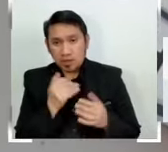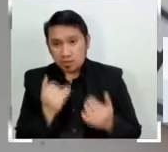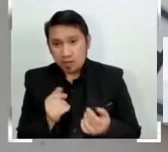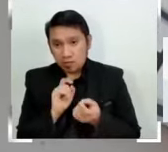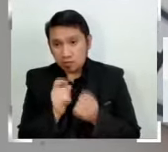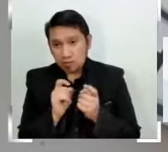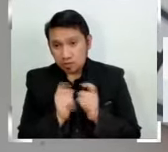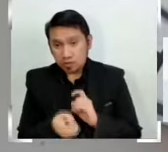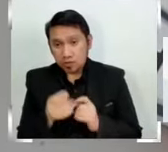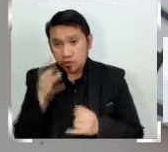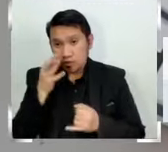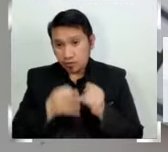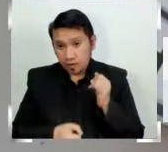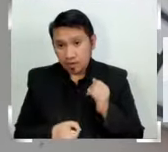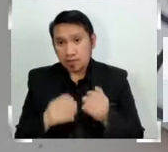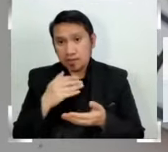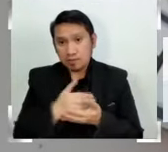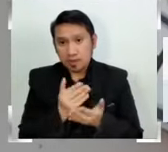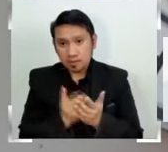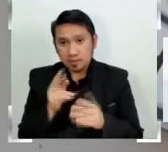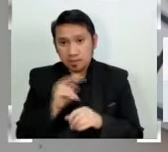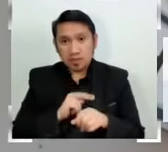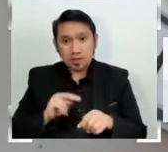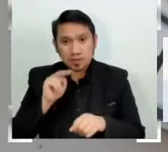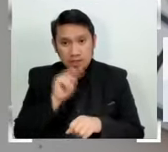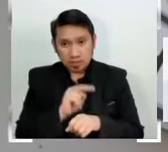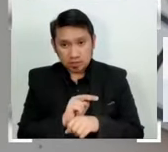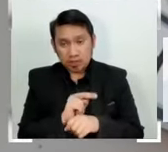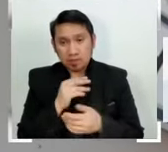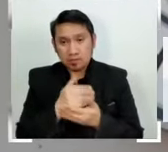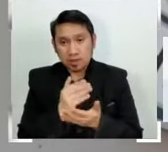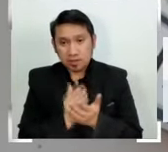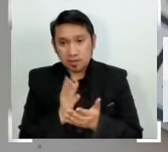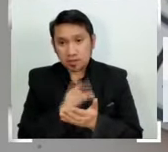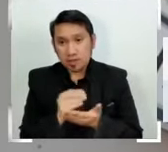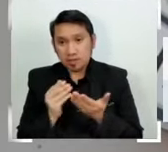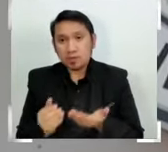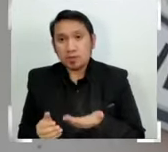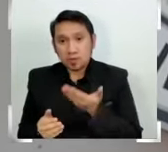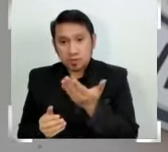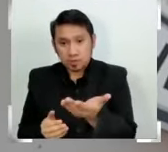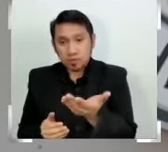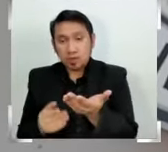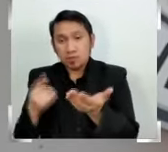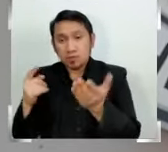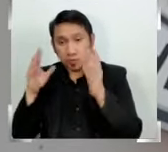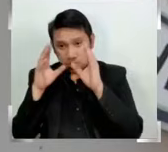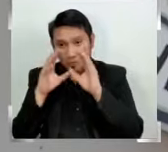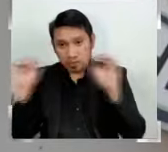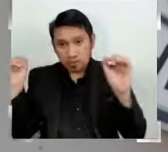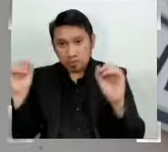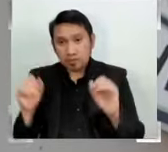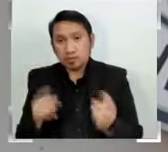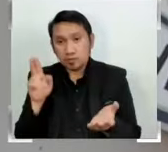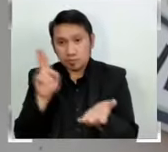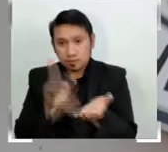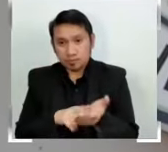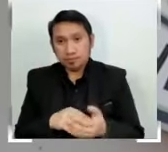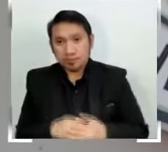na bersyon ng 2024 National Budget at saka ito dadalhin sa palasyo para sa pirmahan ng